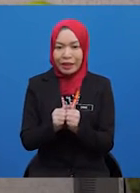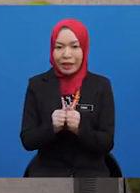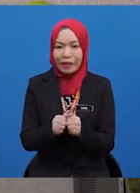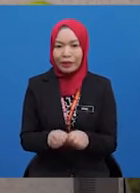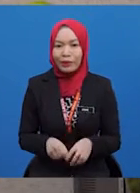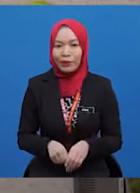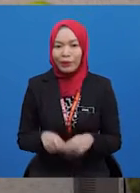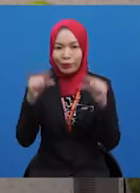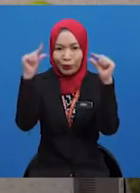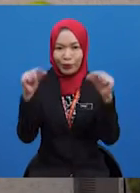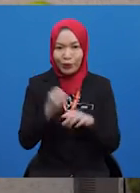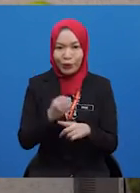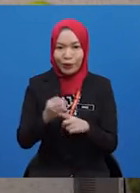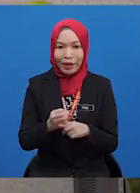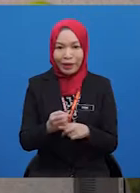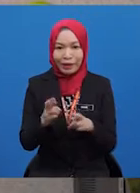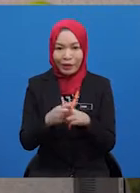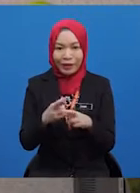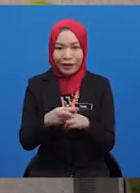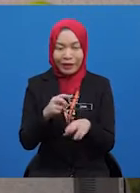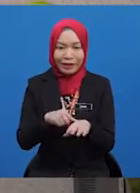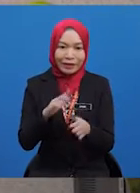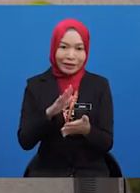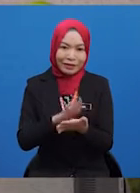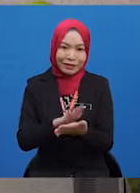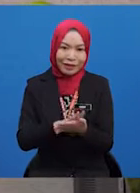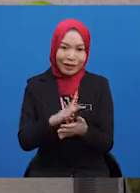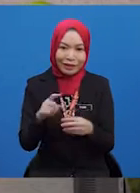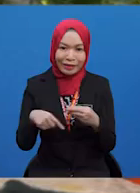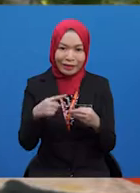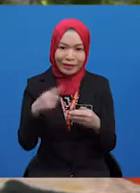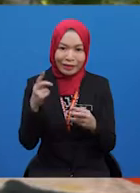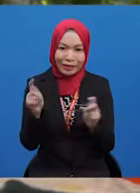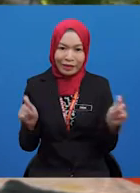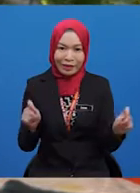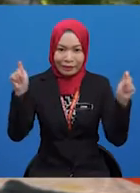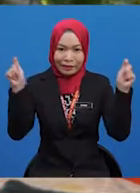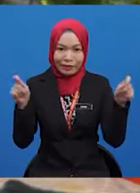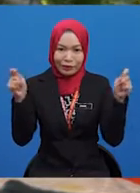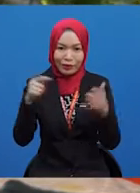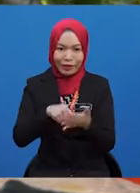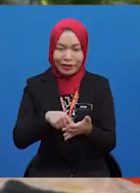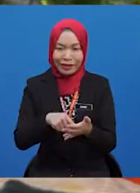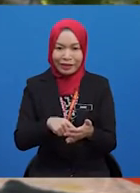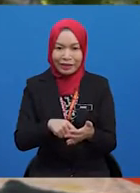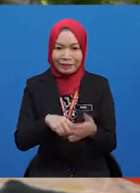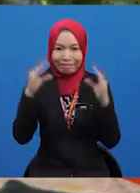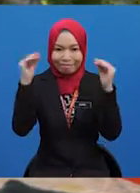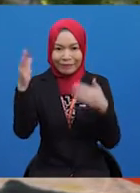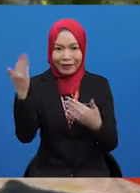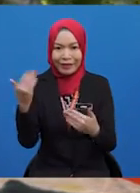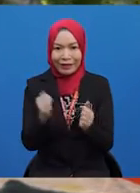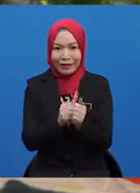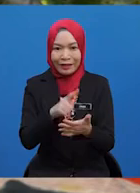atau rakan-rakan di sekolah tentang tajuk ini. Cikgu juga berharap